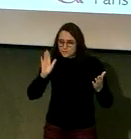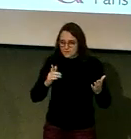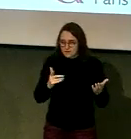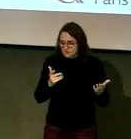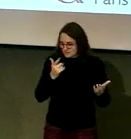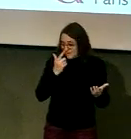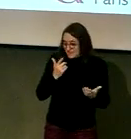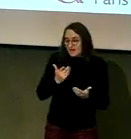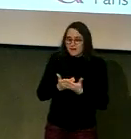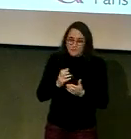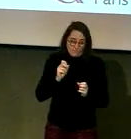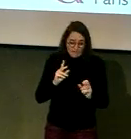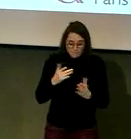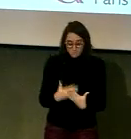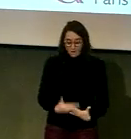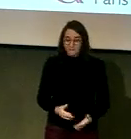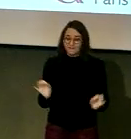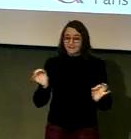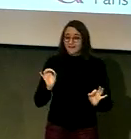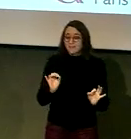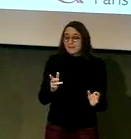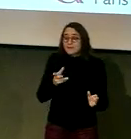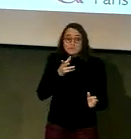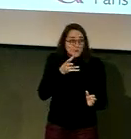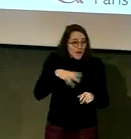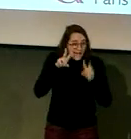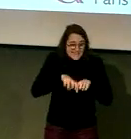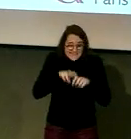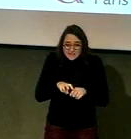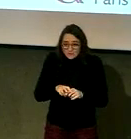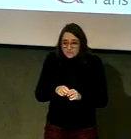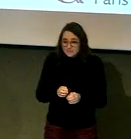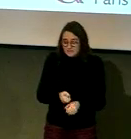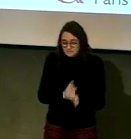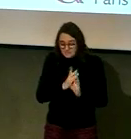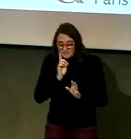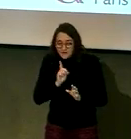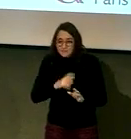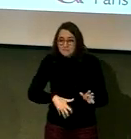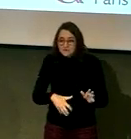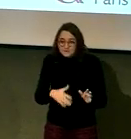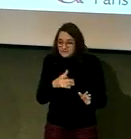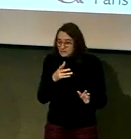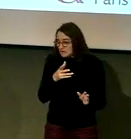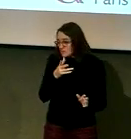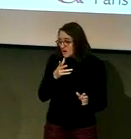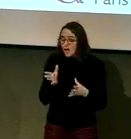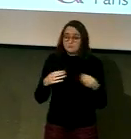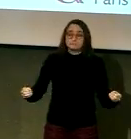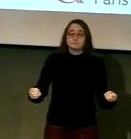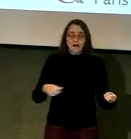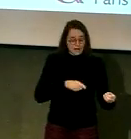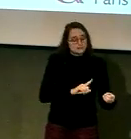manque de recherche, mais on ne peut jamais faire des recherches randomisées avec des femmes enceintes. On ne peut pas répartir deux groupes de femmes, donner